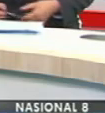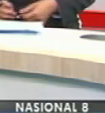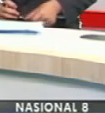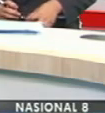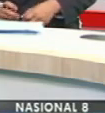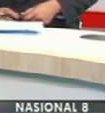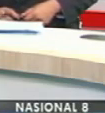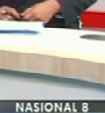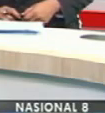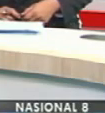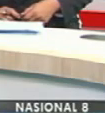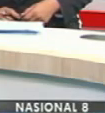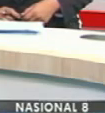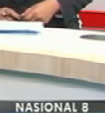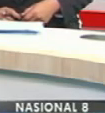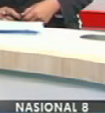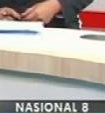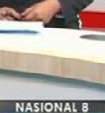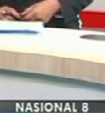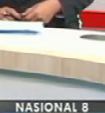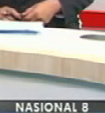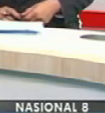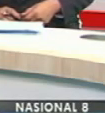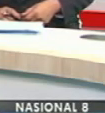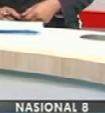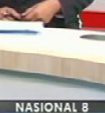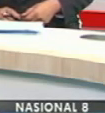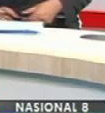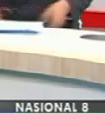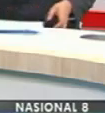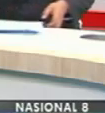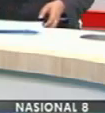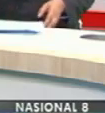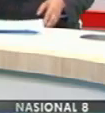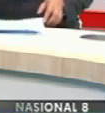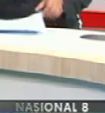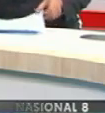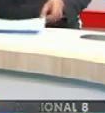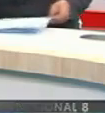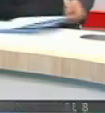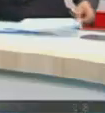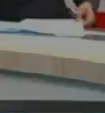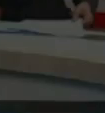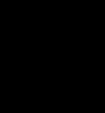menyusul selepas ini bersama Ismail Adnan dengan itu Assalamualaikum dan salam satu Malaysia